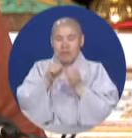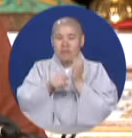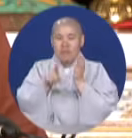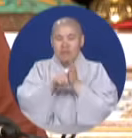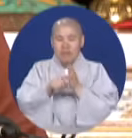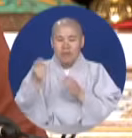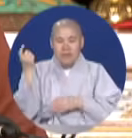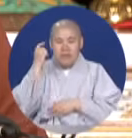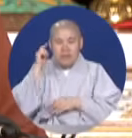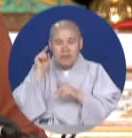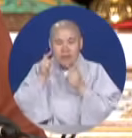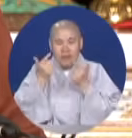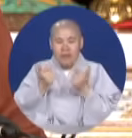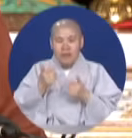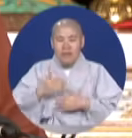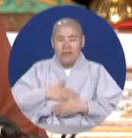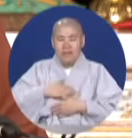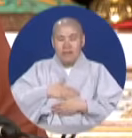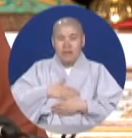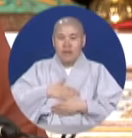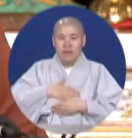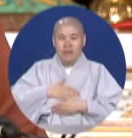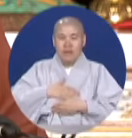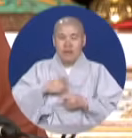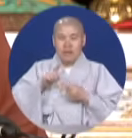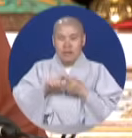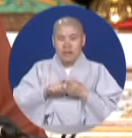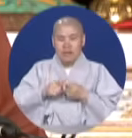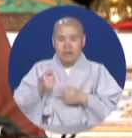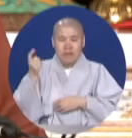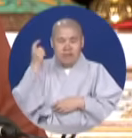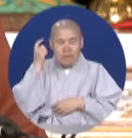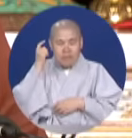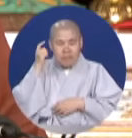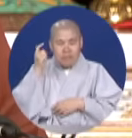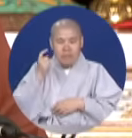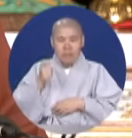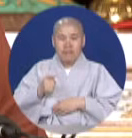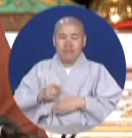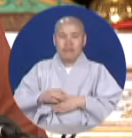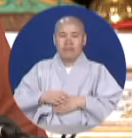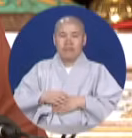불교를 듣는 게 아니라 나를 듣는 겁니다. 이게 나.